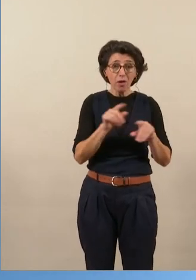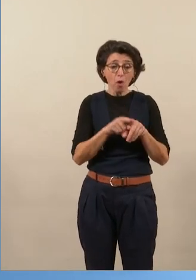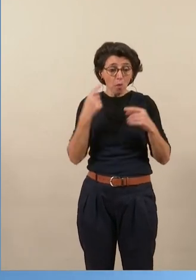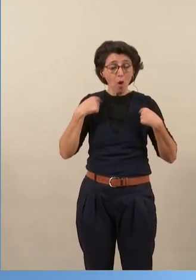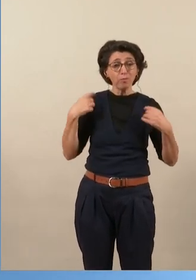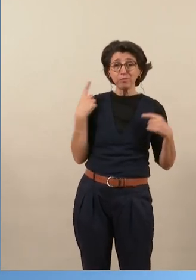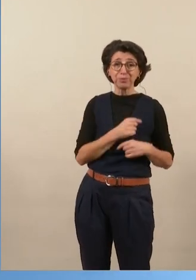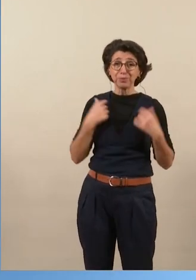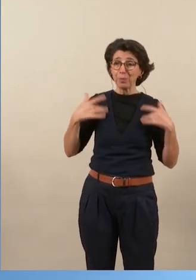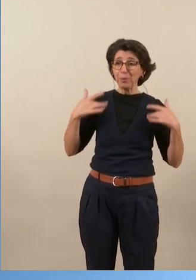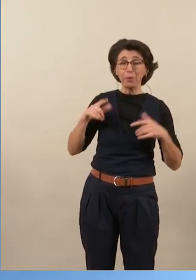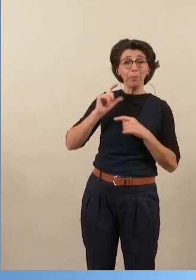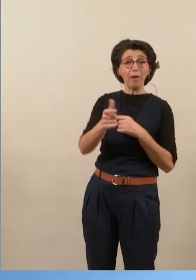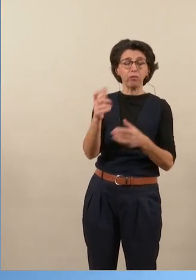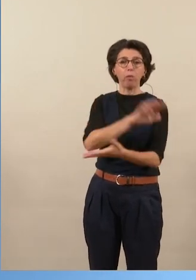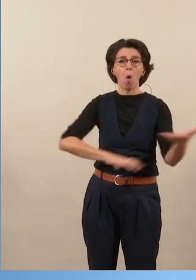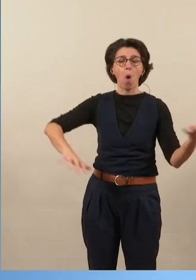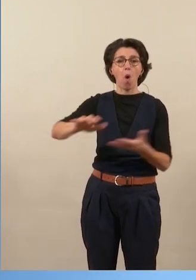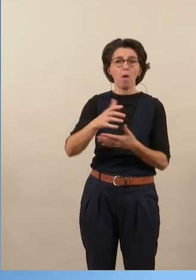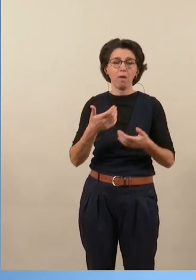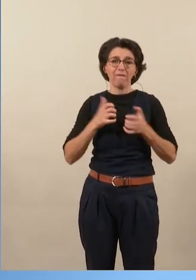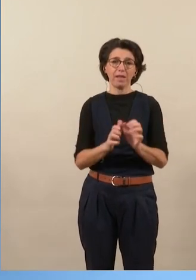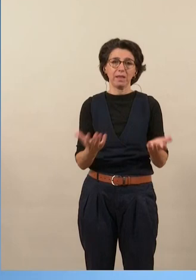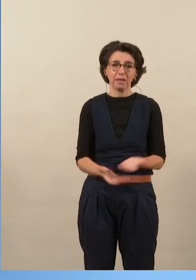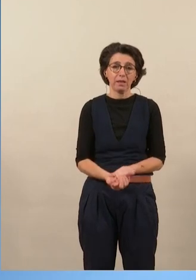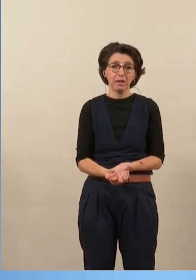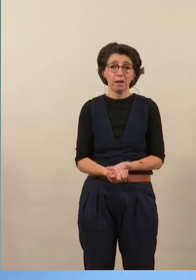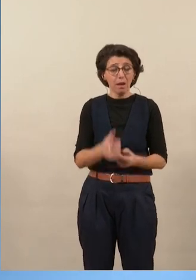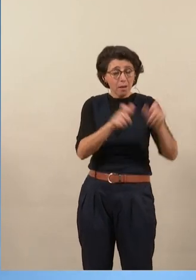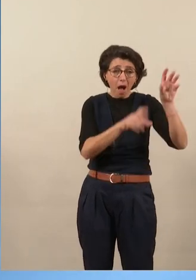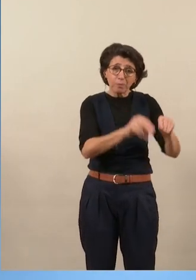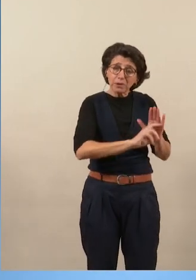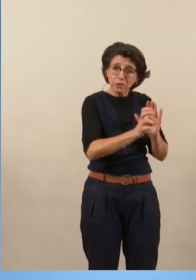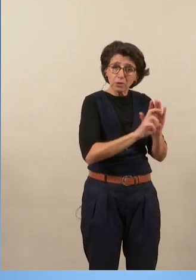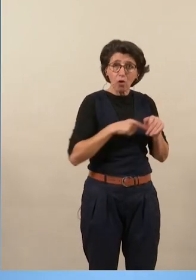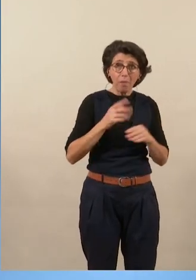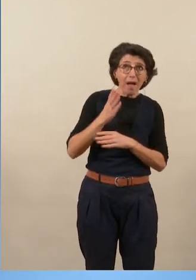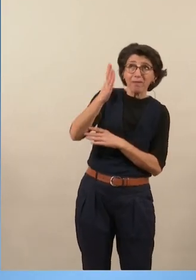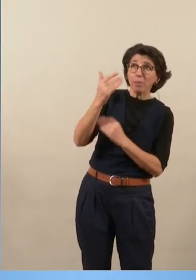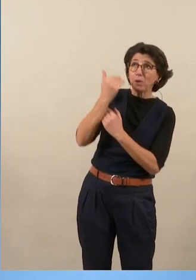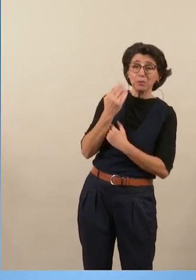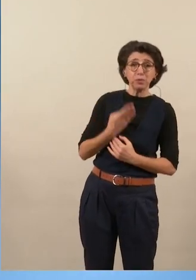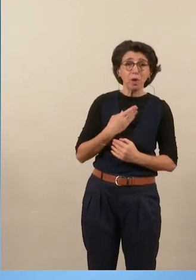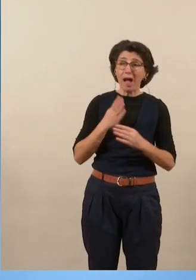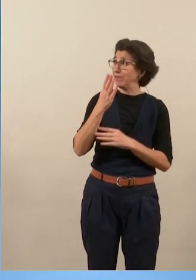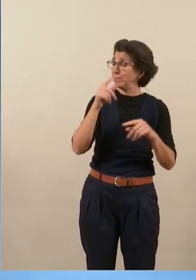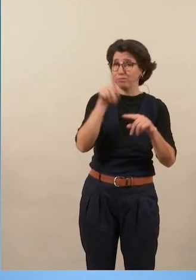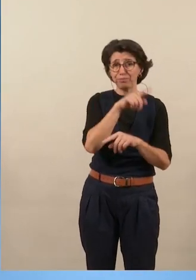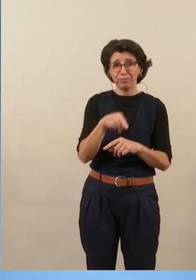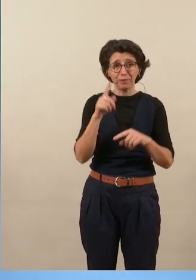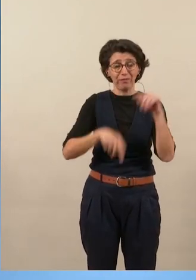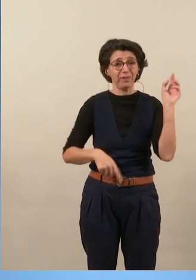mieux il mérite de voir leur avenir protégé plutôt que de voir leur avenir interdit et sans et